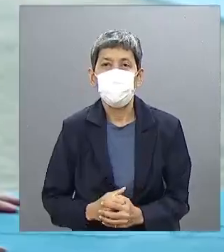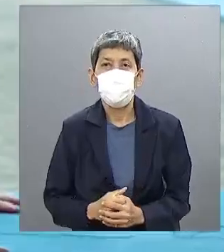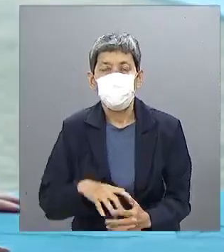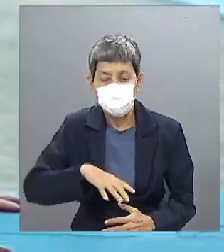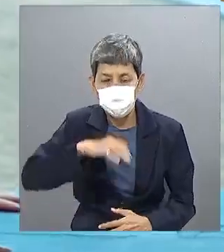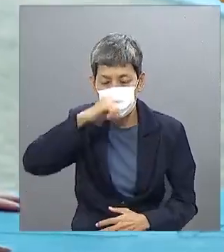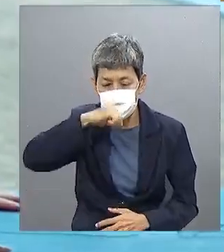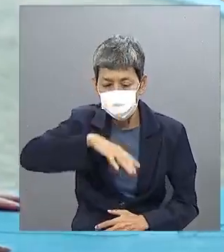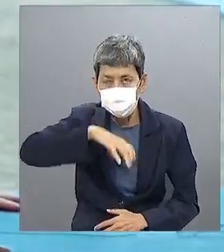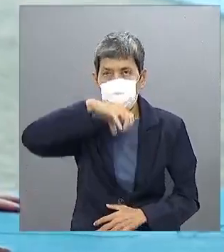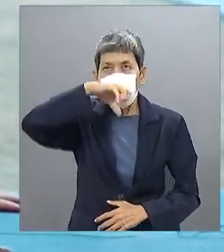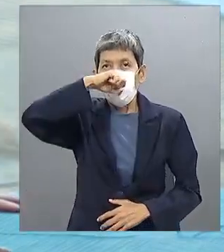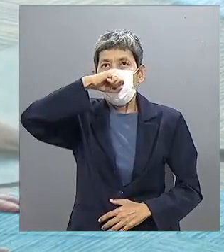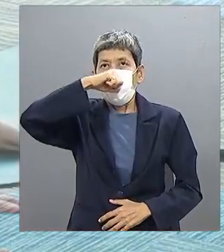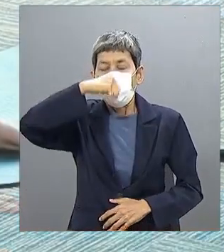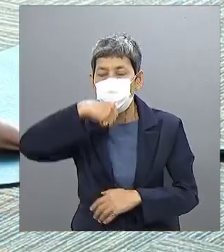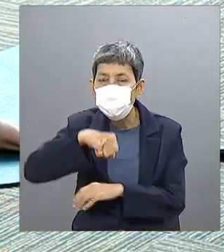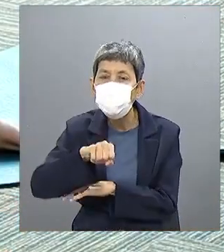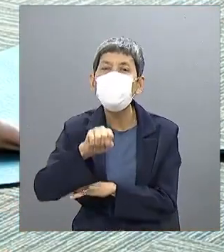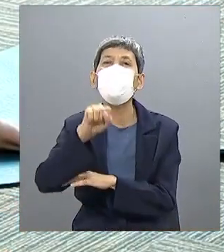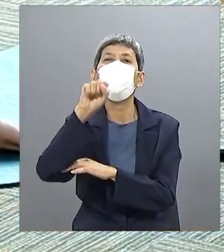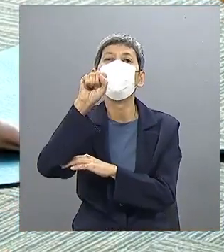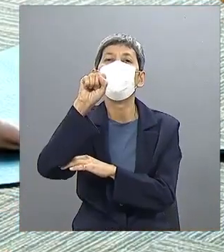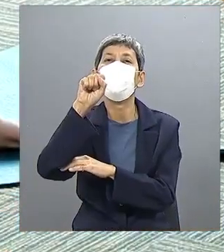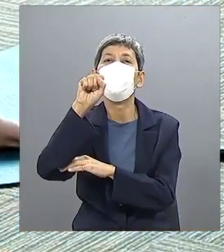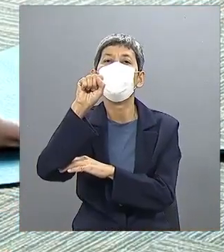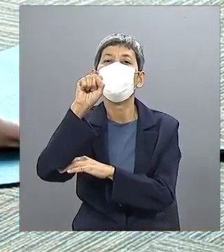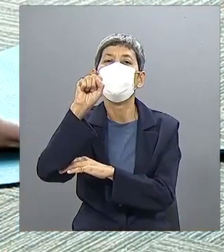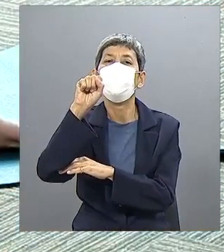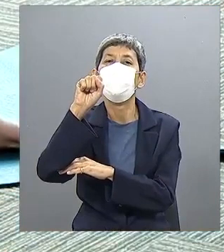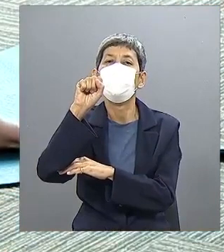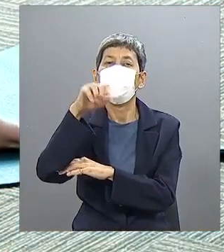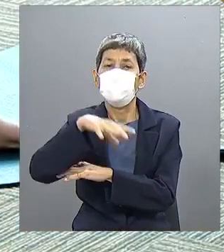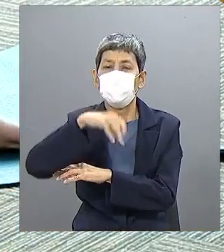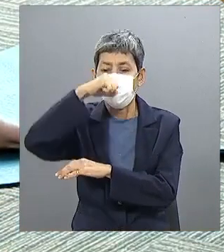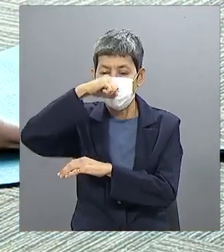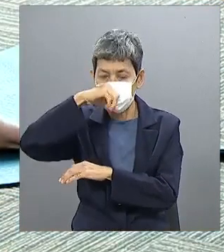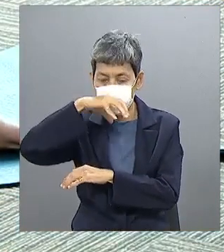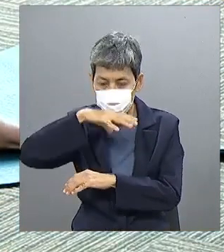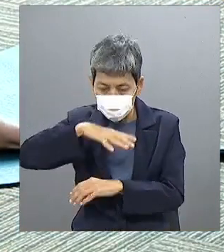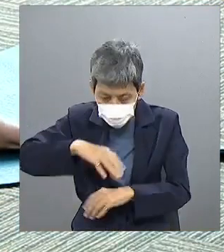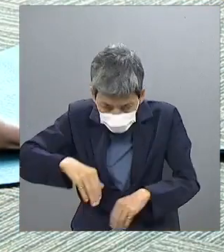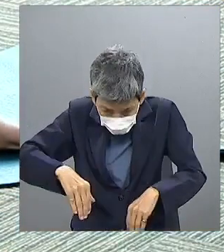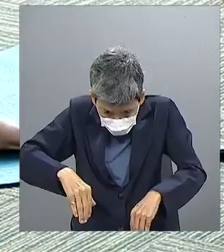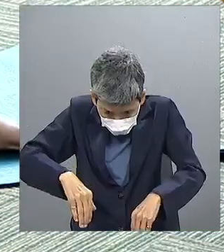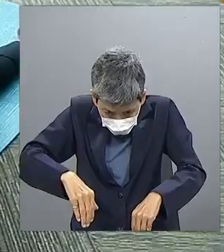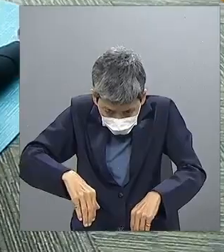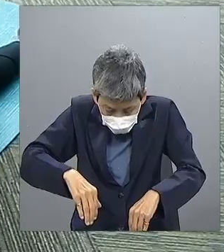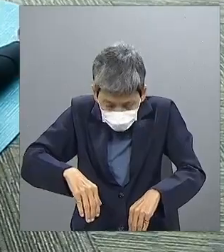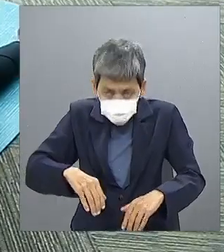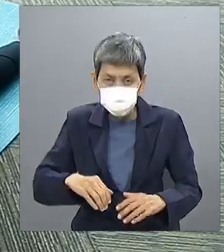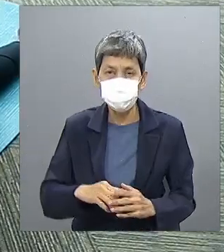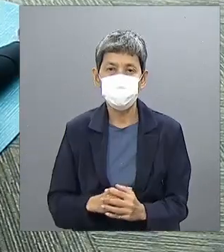andหลังลงอย่างน่าขึ้นหายใจออกโก่งหลังขึ้นกดคางชิดอก